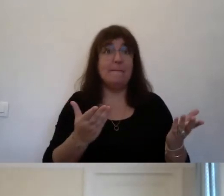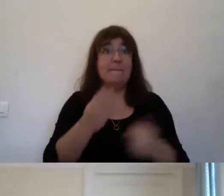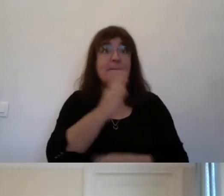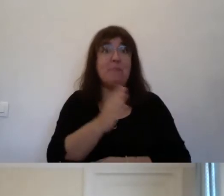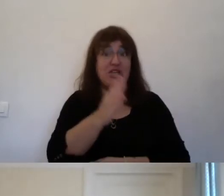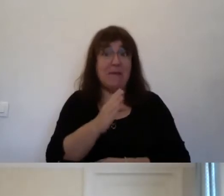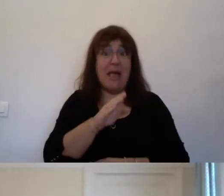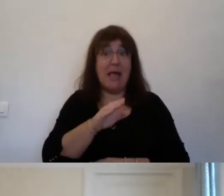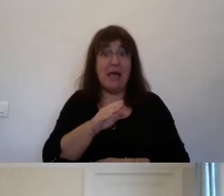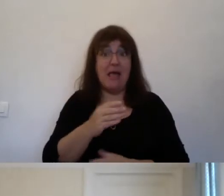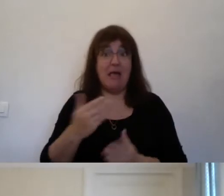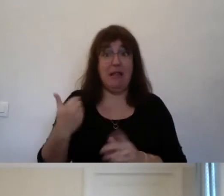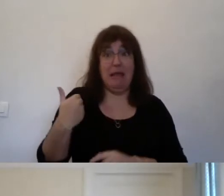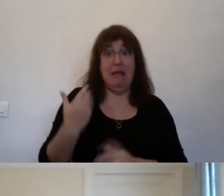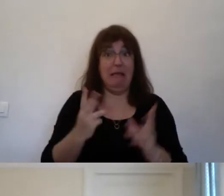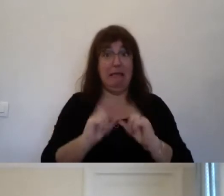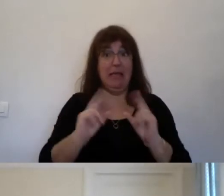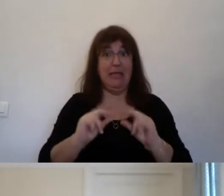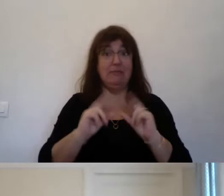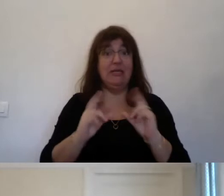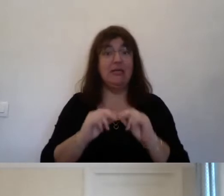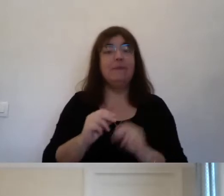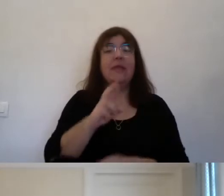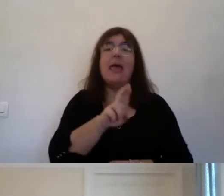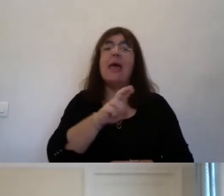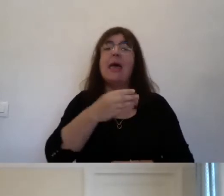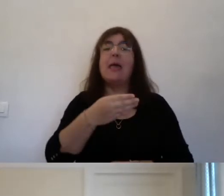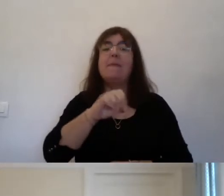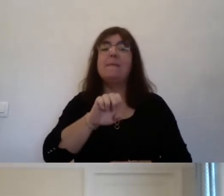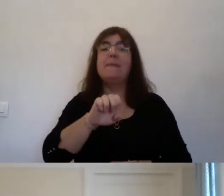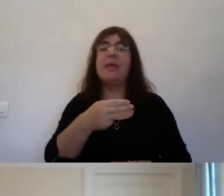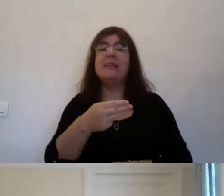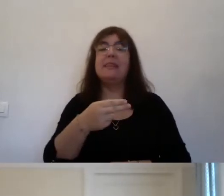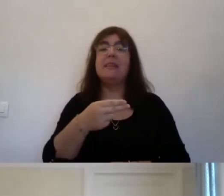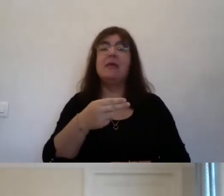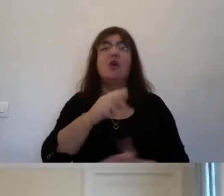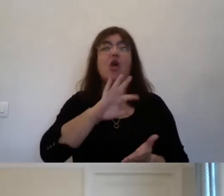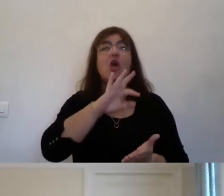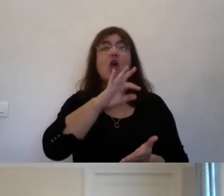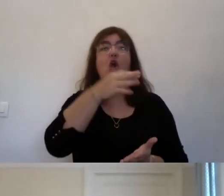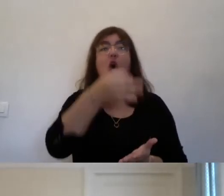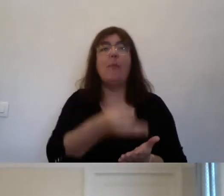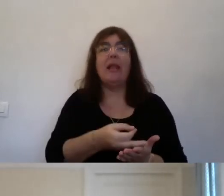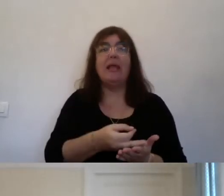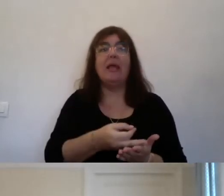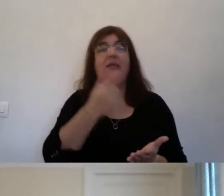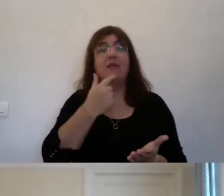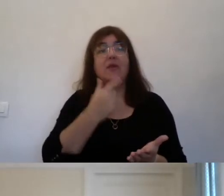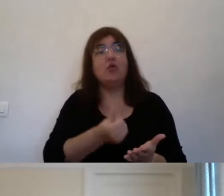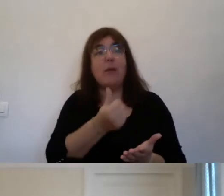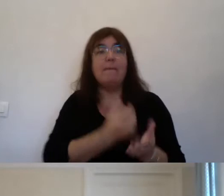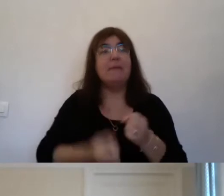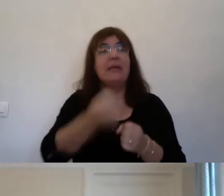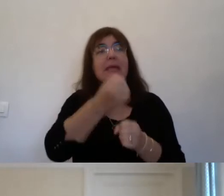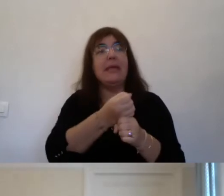Charlieu, la RMN Grand Palais s'est attachée effectivement à mettre en place des solutions numériques.